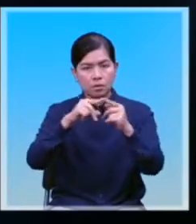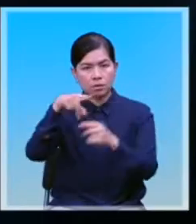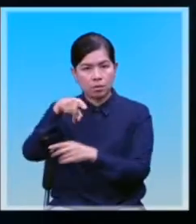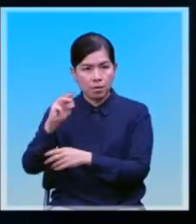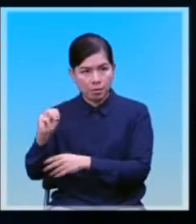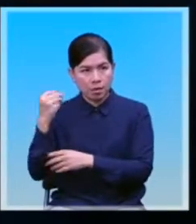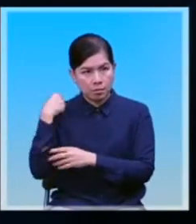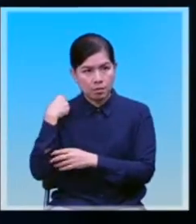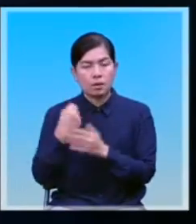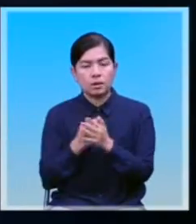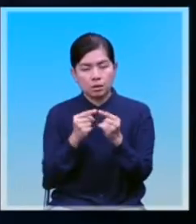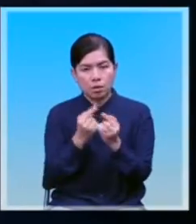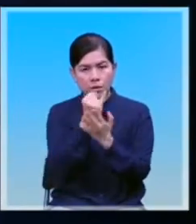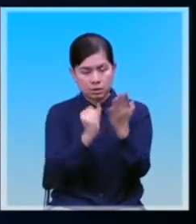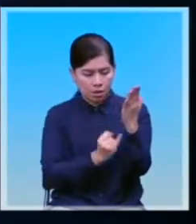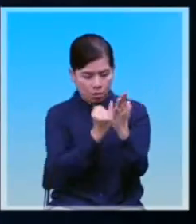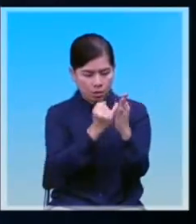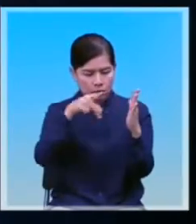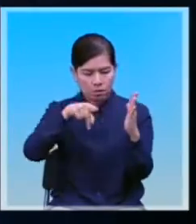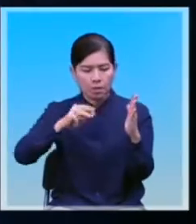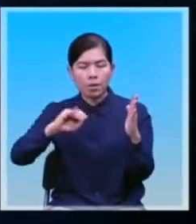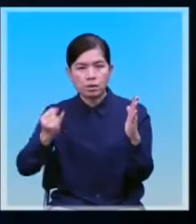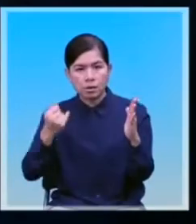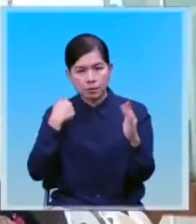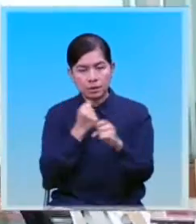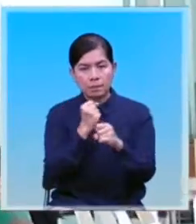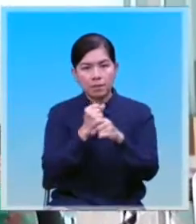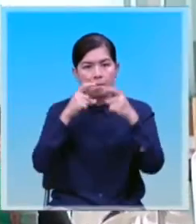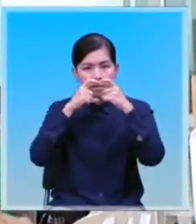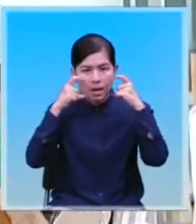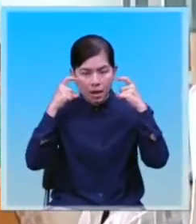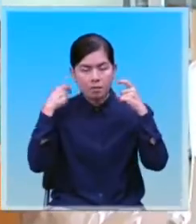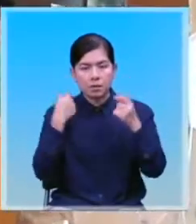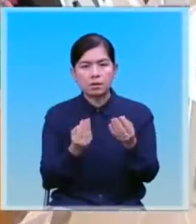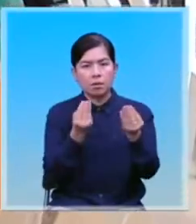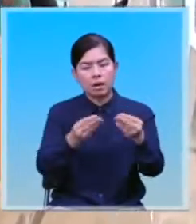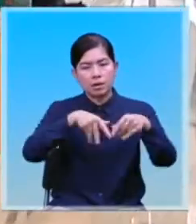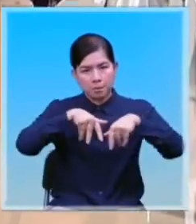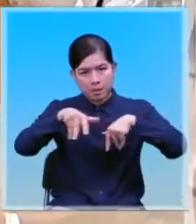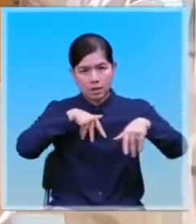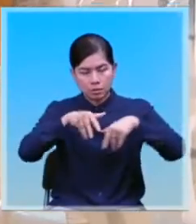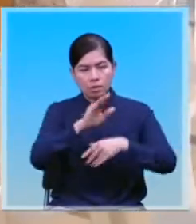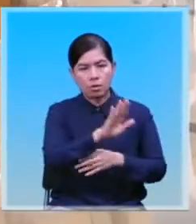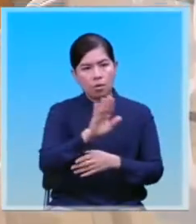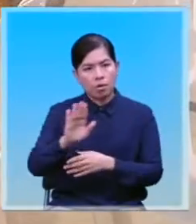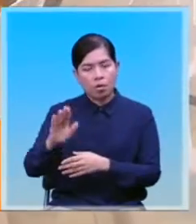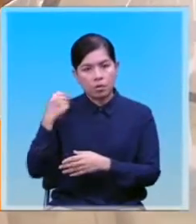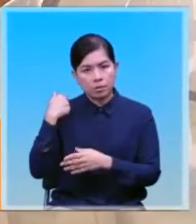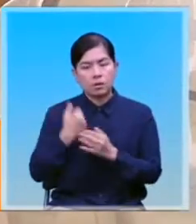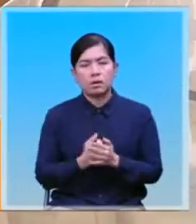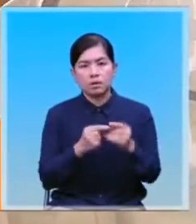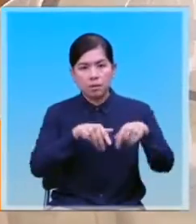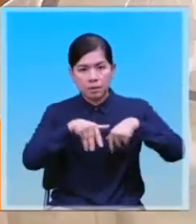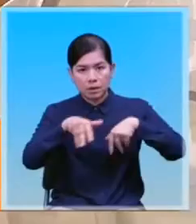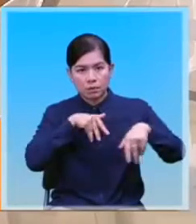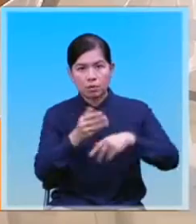หรือพมจ.จังหวัดทุกจังหวัดเร่งทำหน้ากากอนามัยเพื่อแจกจ่ายให้กับประชาชนในพื้นที่โดยประชาชนสามารถติด